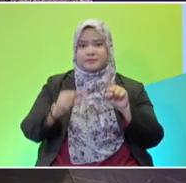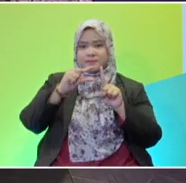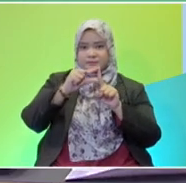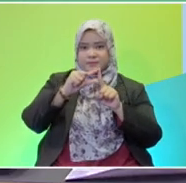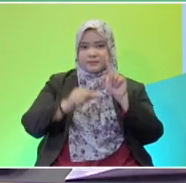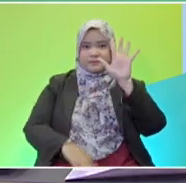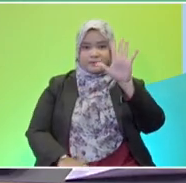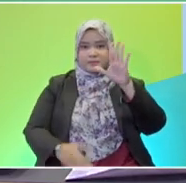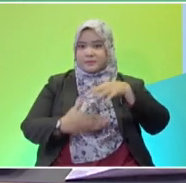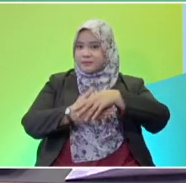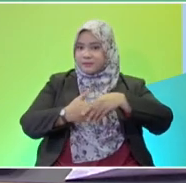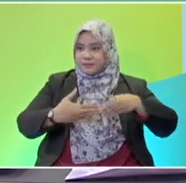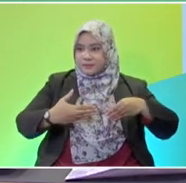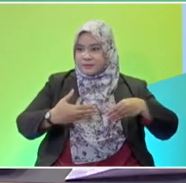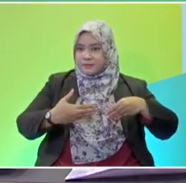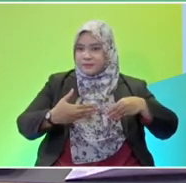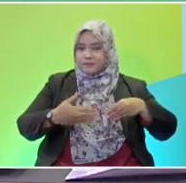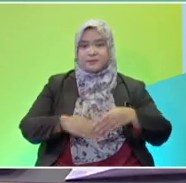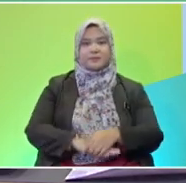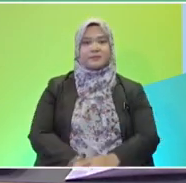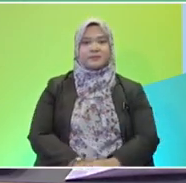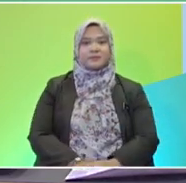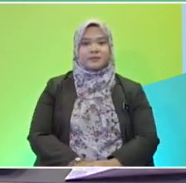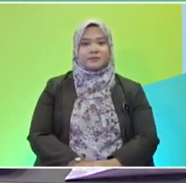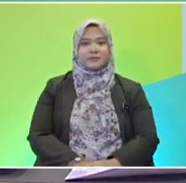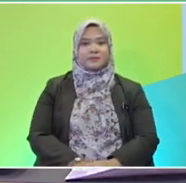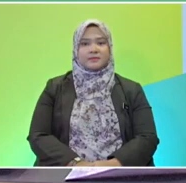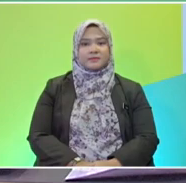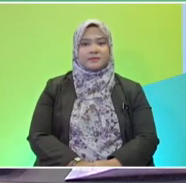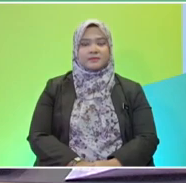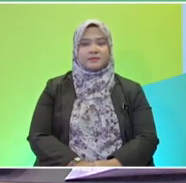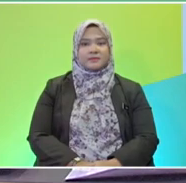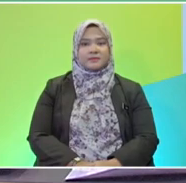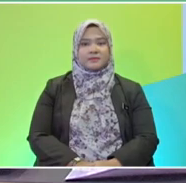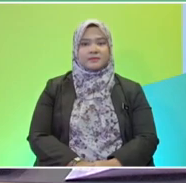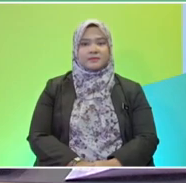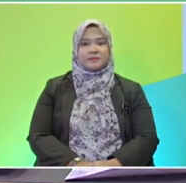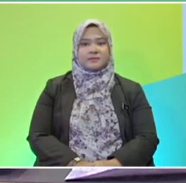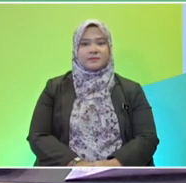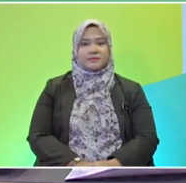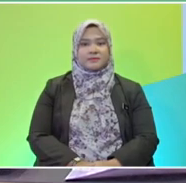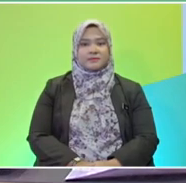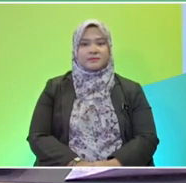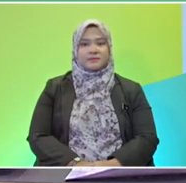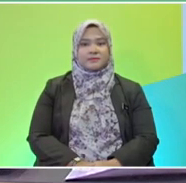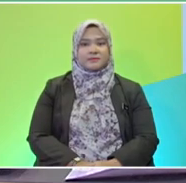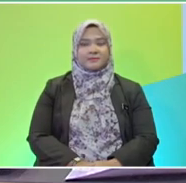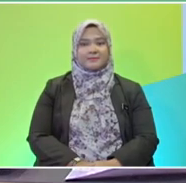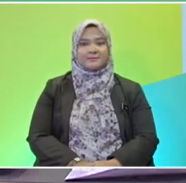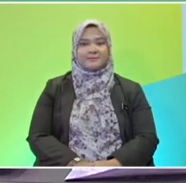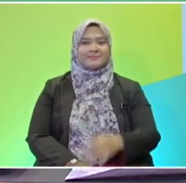rekan-rekan di rumah lima ringgit jadi ke sini ya warna